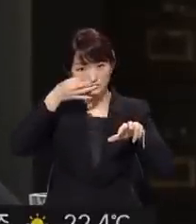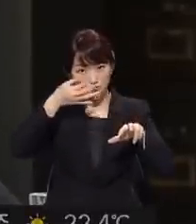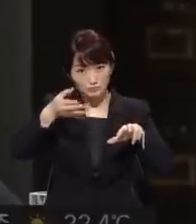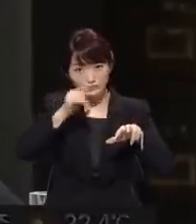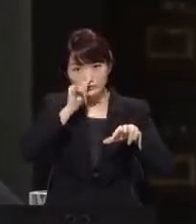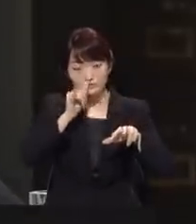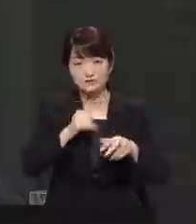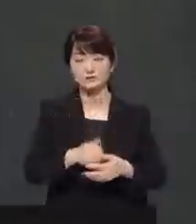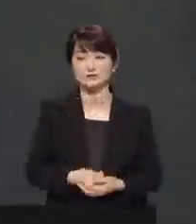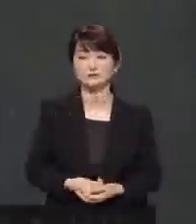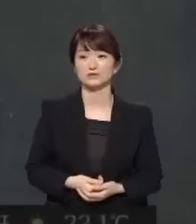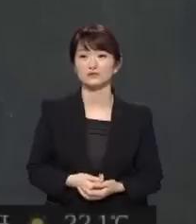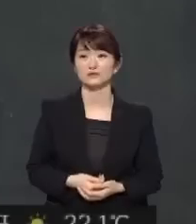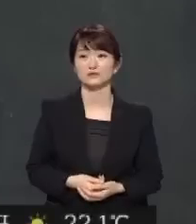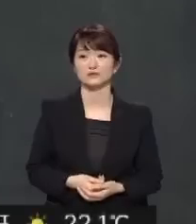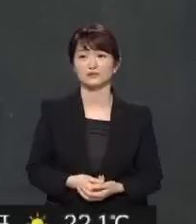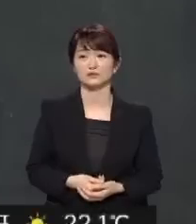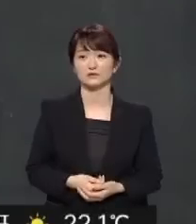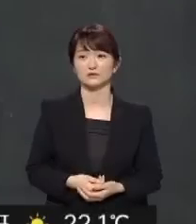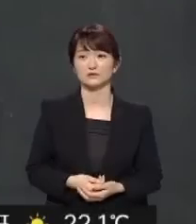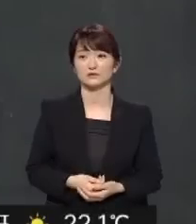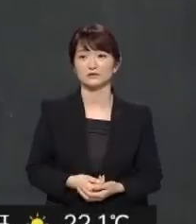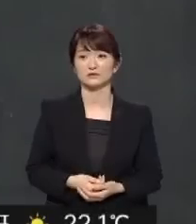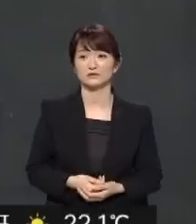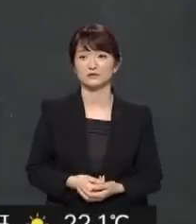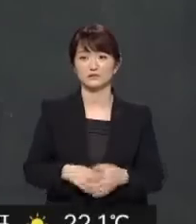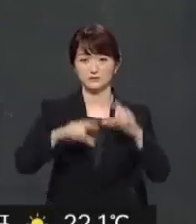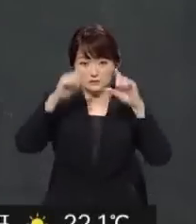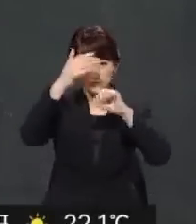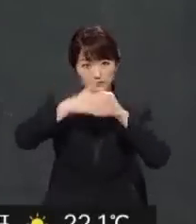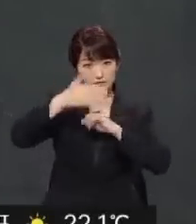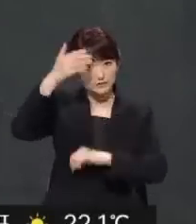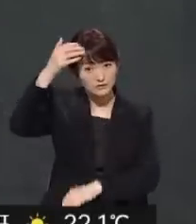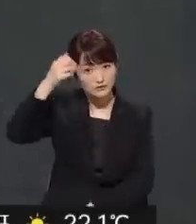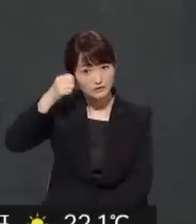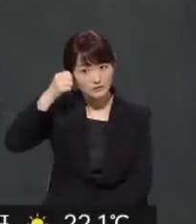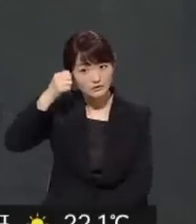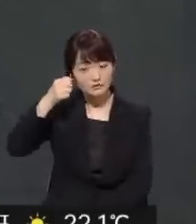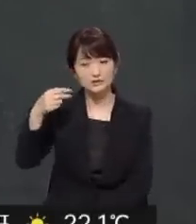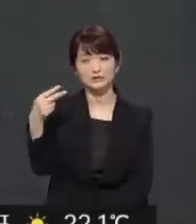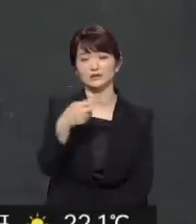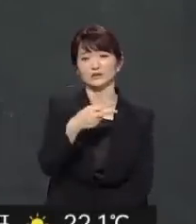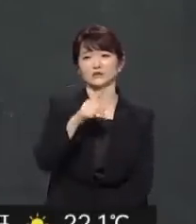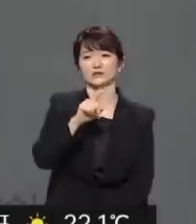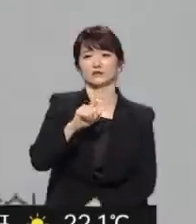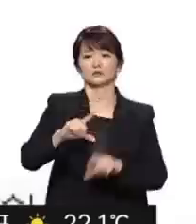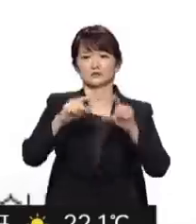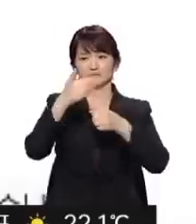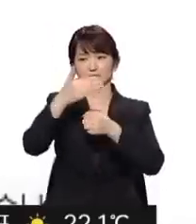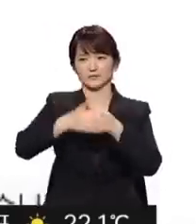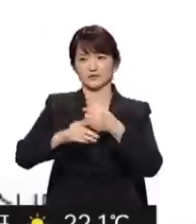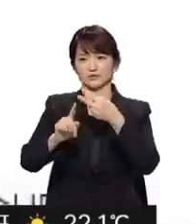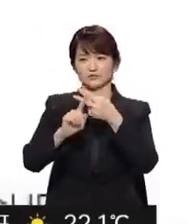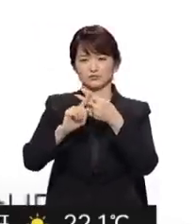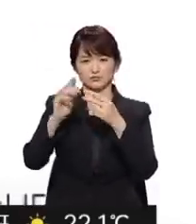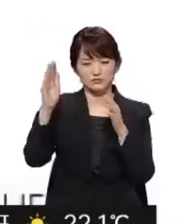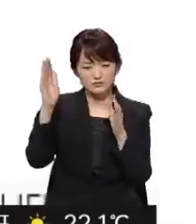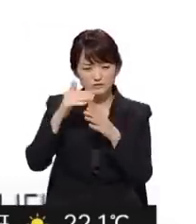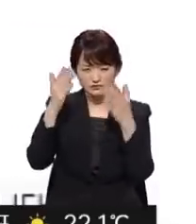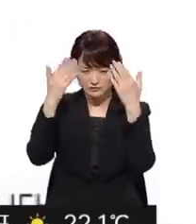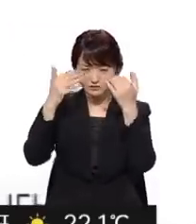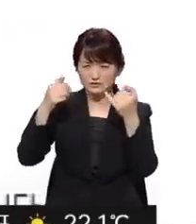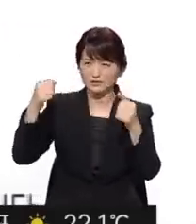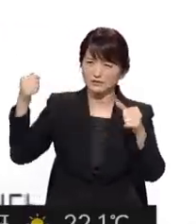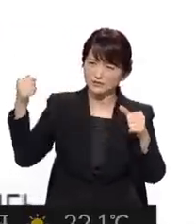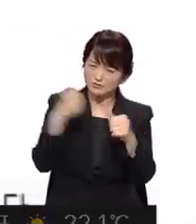있나요? 자, 저 사진 혹시 기억나십니까? 2011년 대구 중학생 학폭